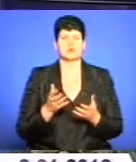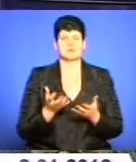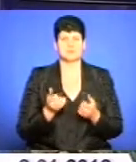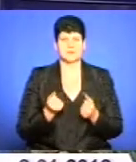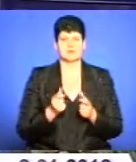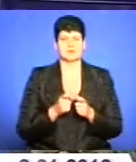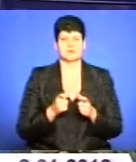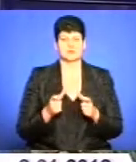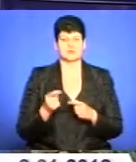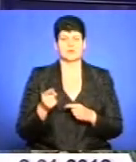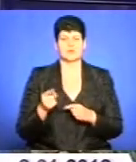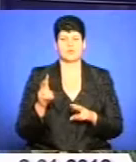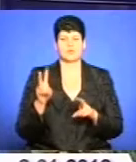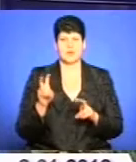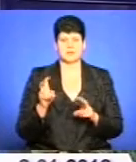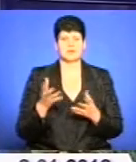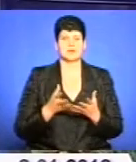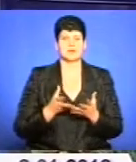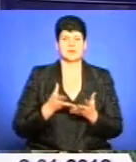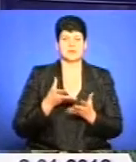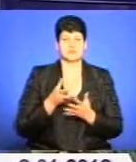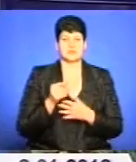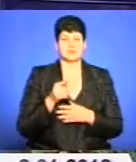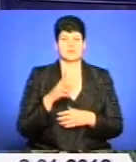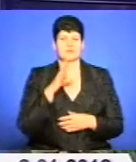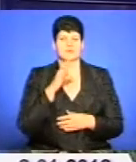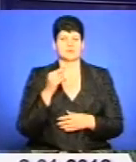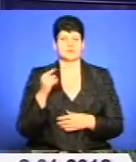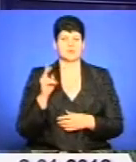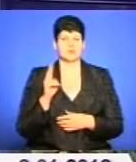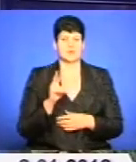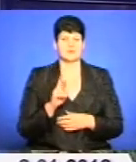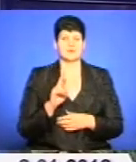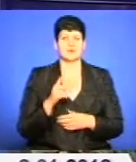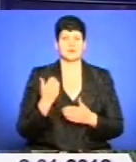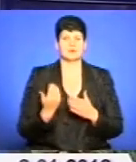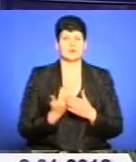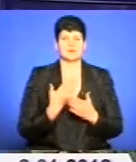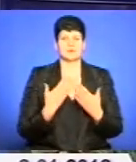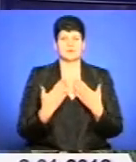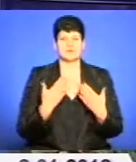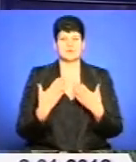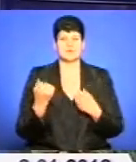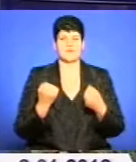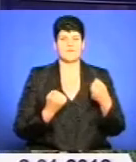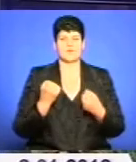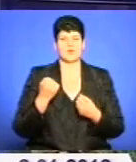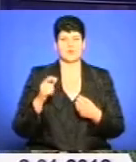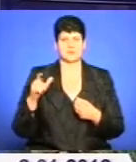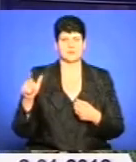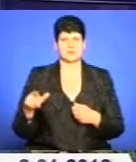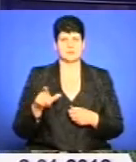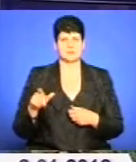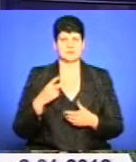картку тернополянина і розраховується нею у маршрутках та тролейбусах. Як до нововведення ставляться водії та пасажири –